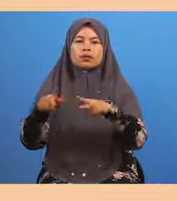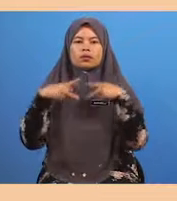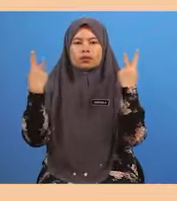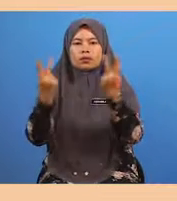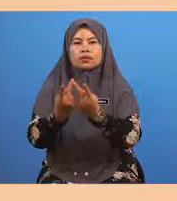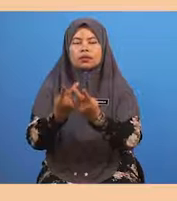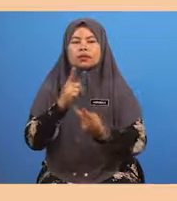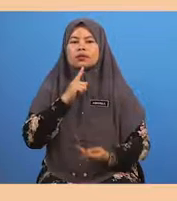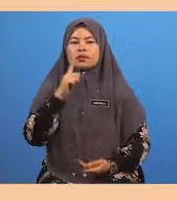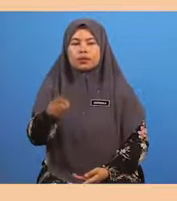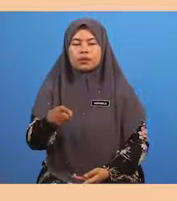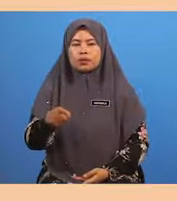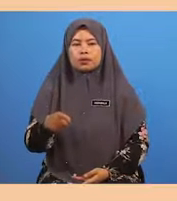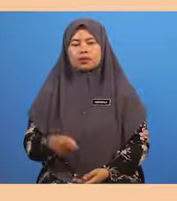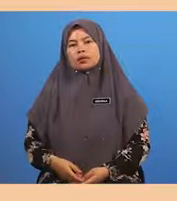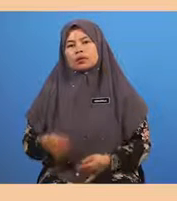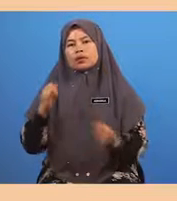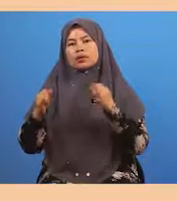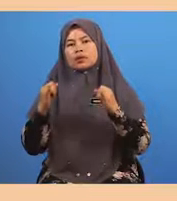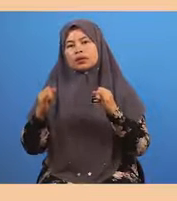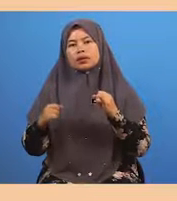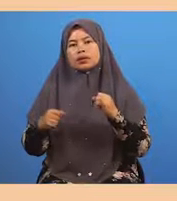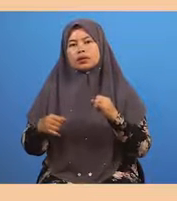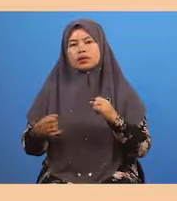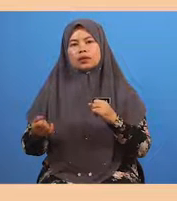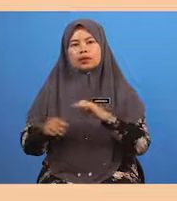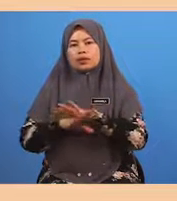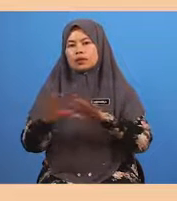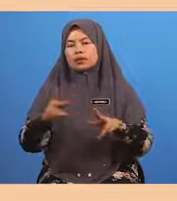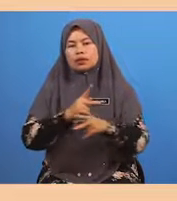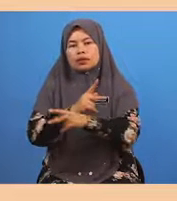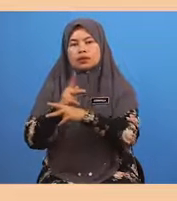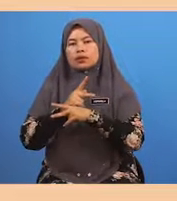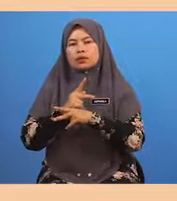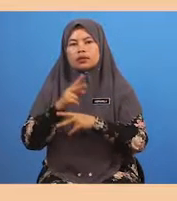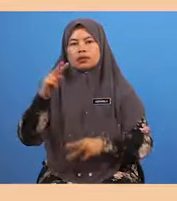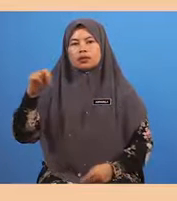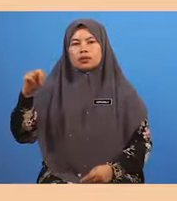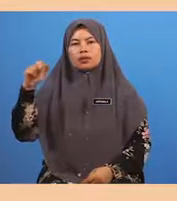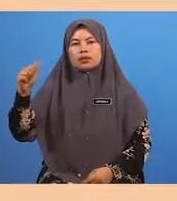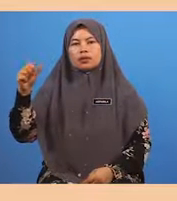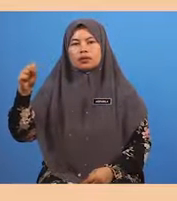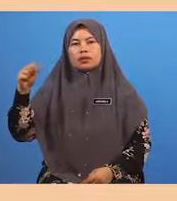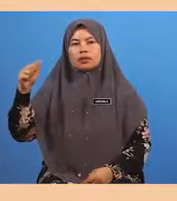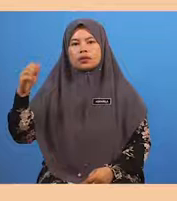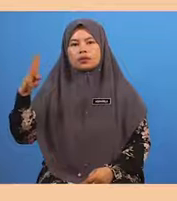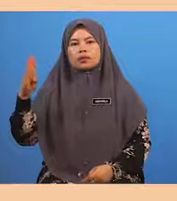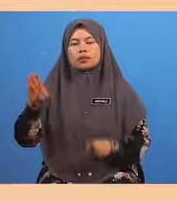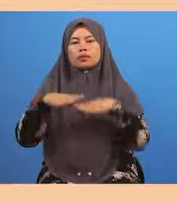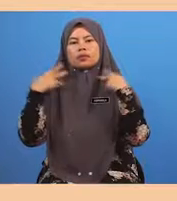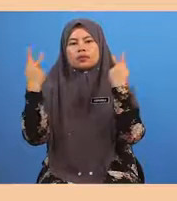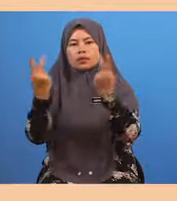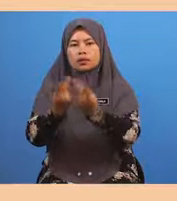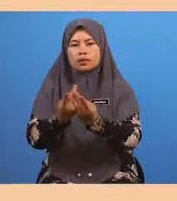mereka. Sekiranya pertalian ini tidak dijaga, maka nasab keluarga akan tercemar dan bercampur